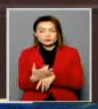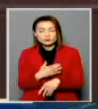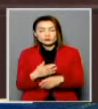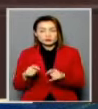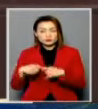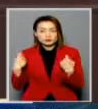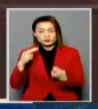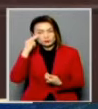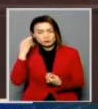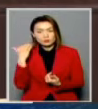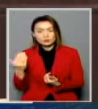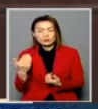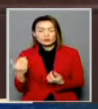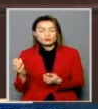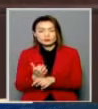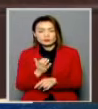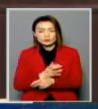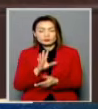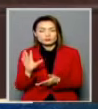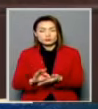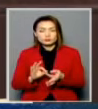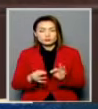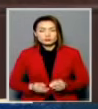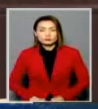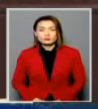китайской стороной по перевозимым товаром